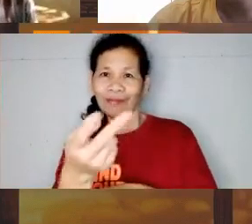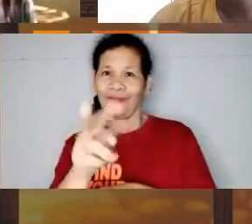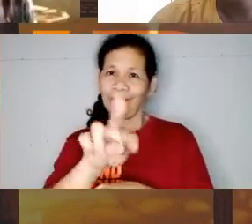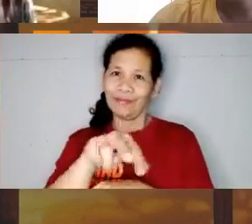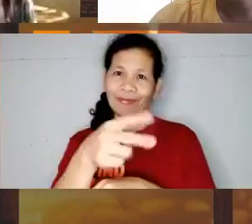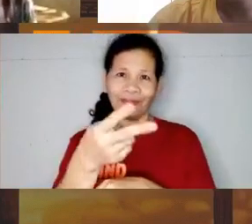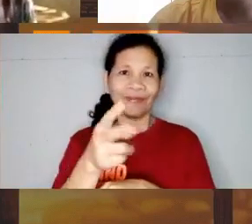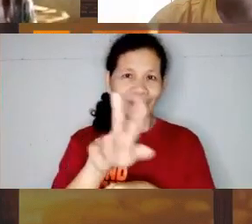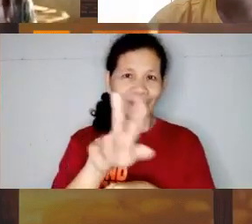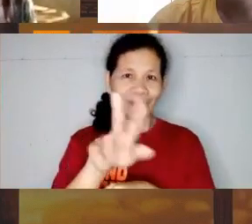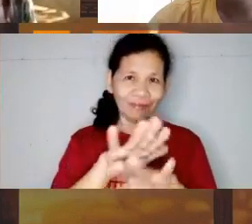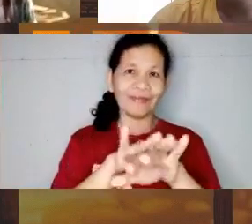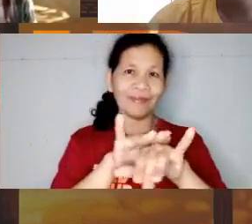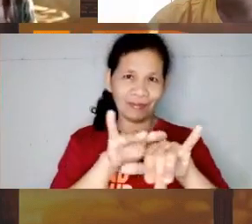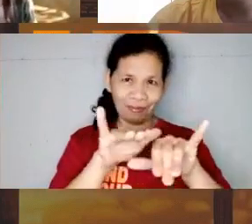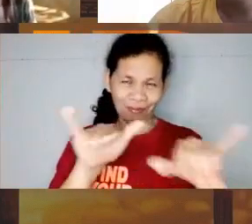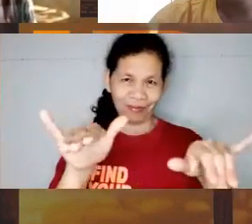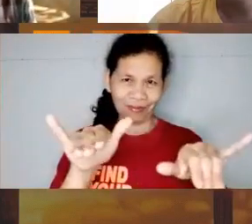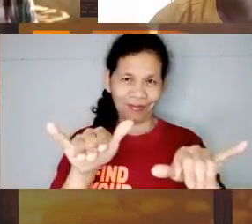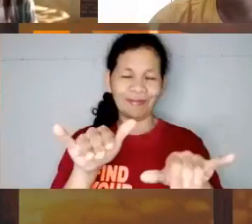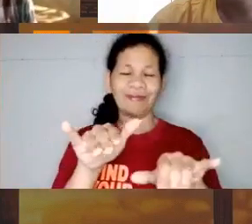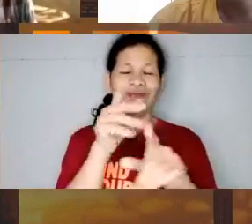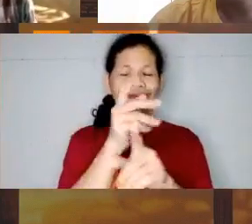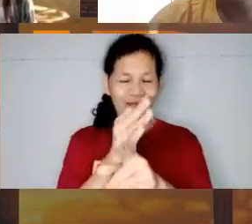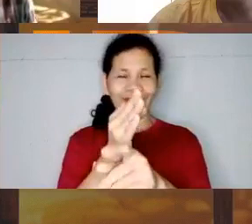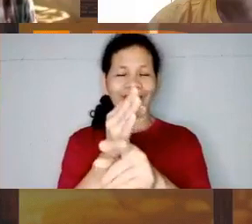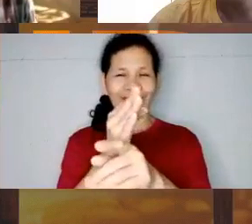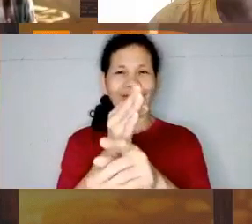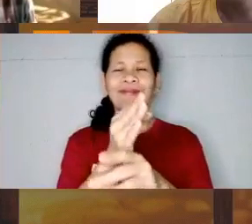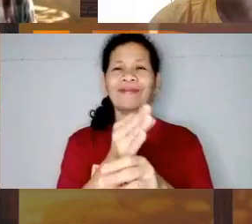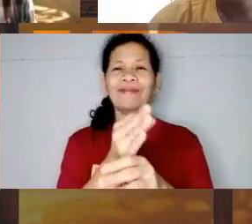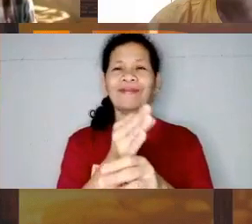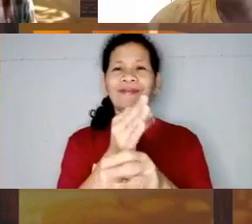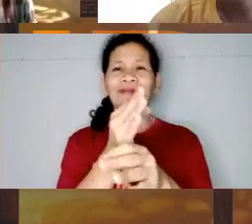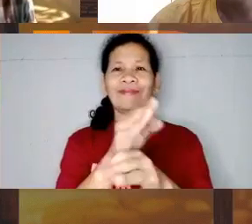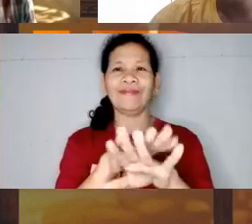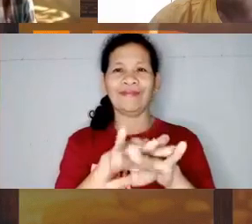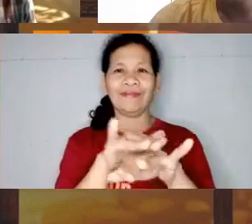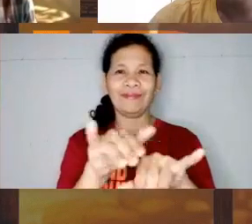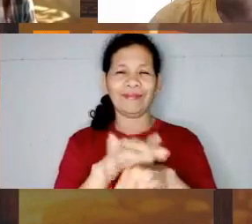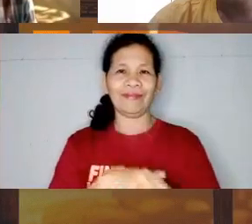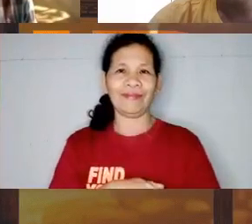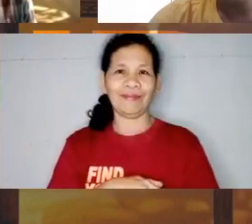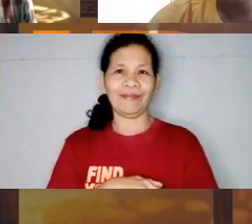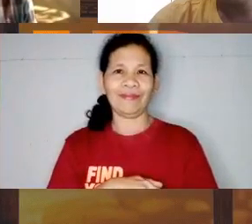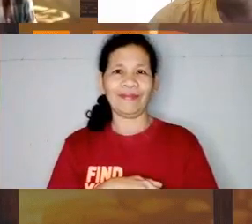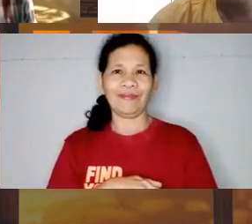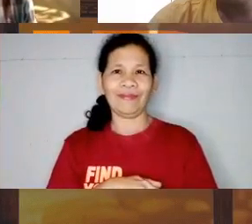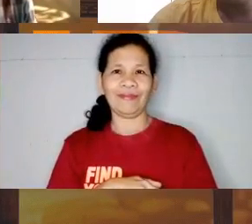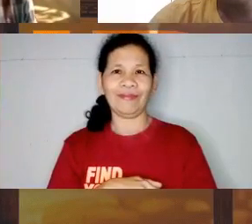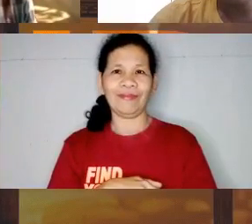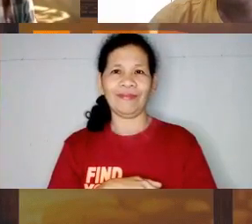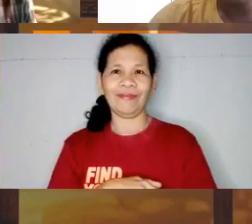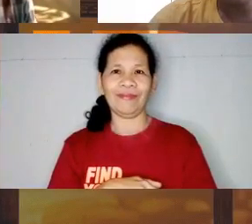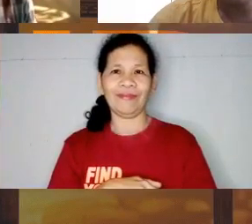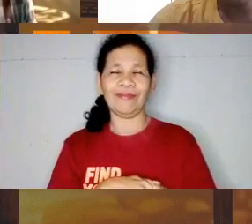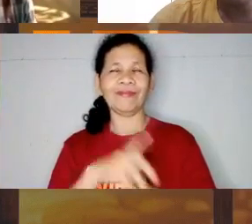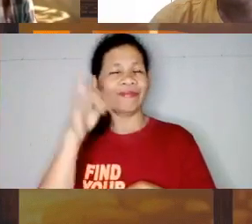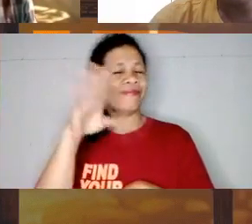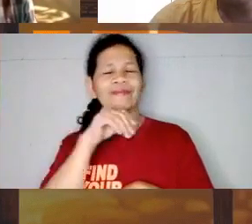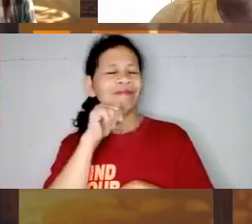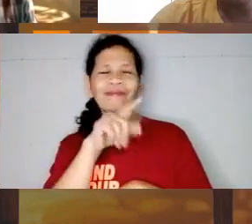anggulo, siya po ay tapat. So aking nakita na hindi po itatanong ng Diyos sa kanyang pagbabalik, sa kanyang mga